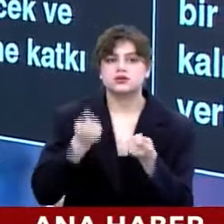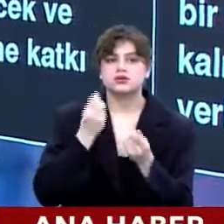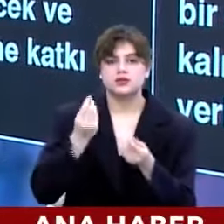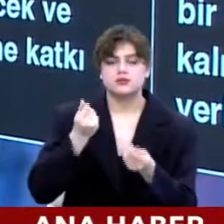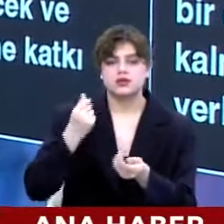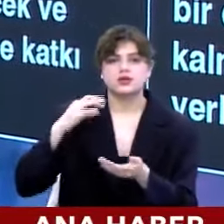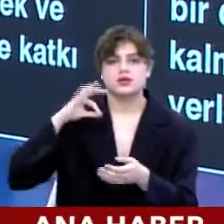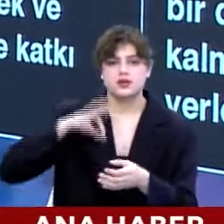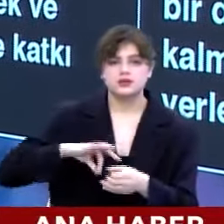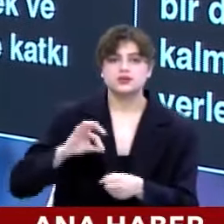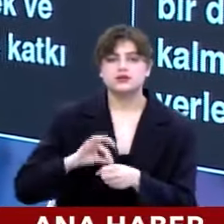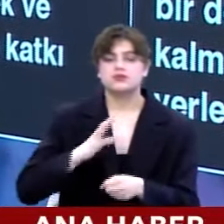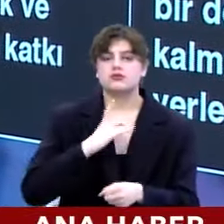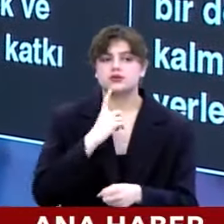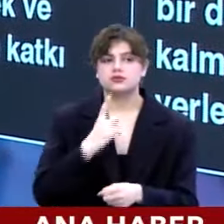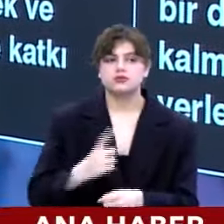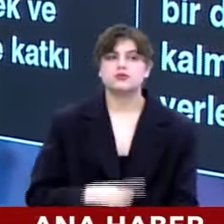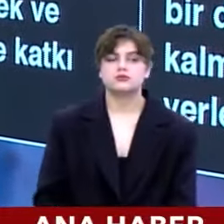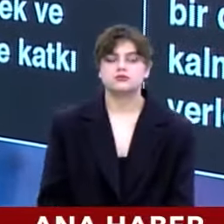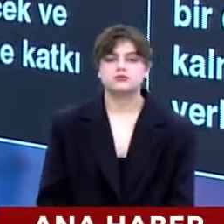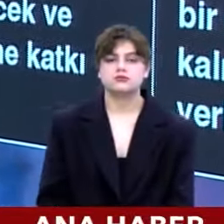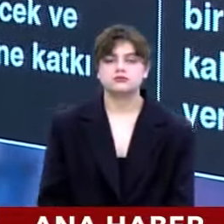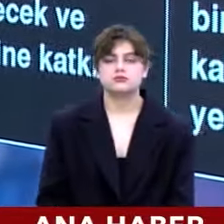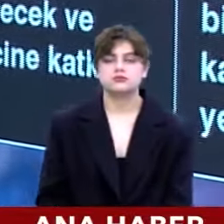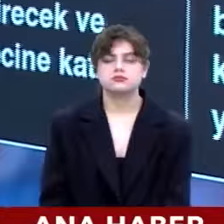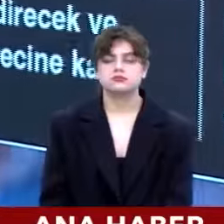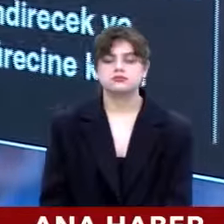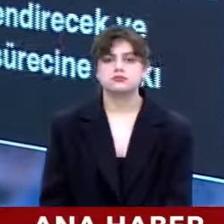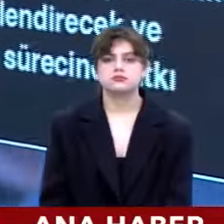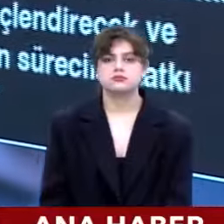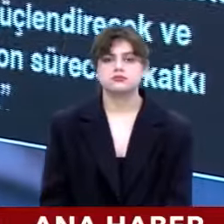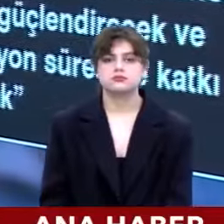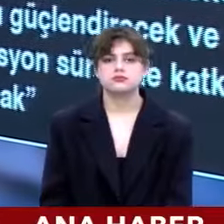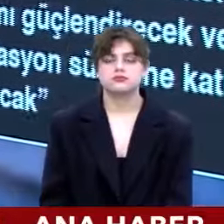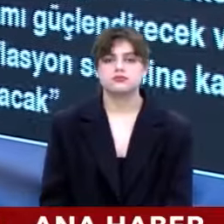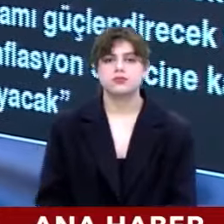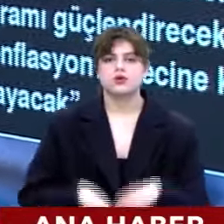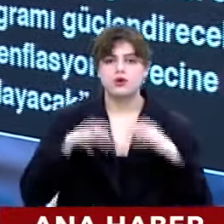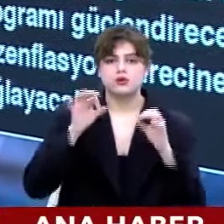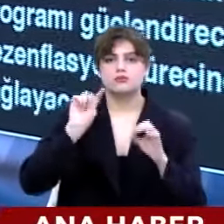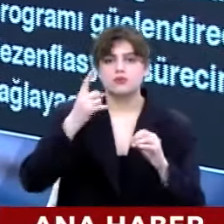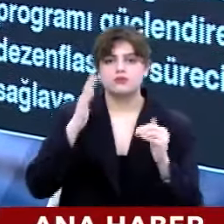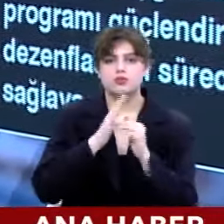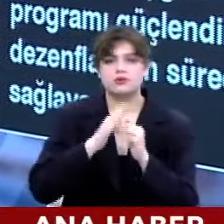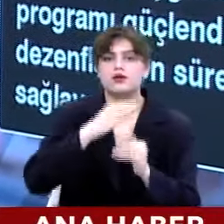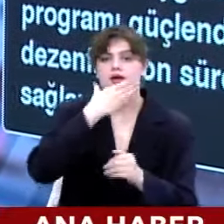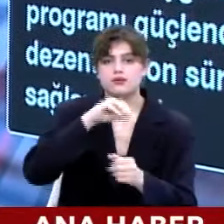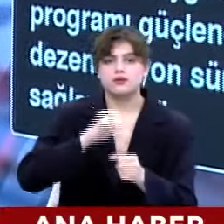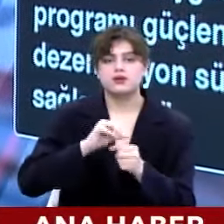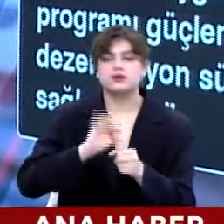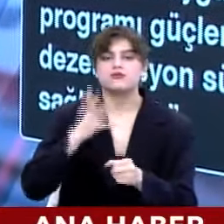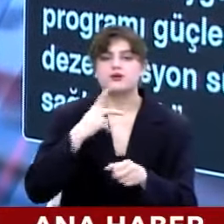paralar kazanıyor pek tabii ki. Şimdi burada aynı zamanda önemli bir nokta. Şimdi emekliler